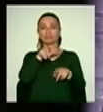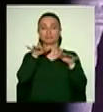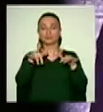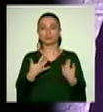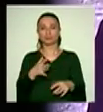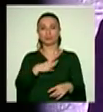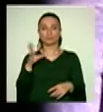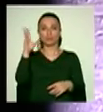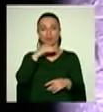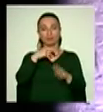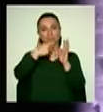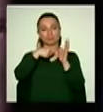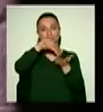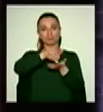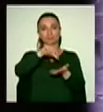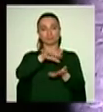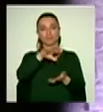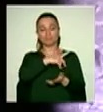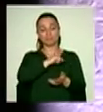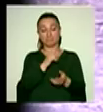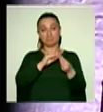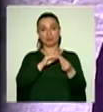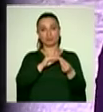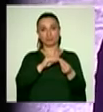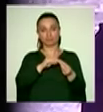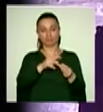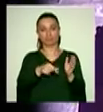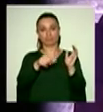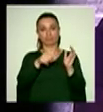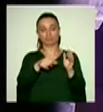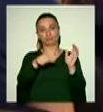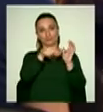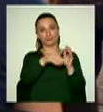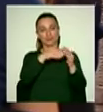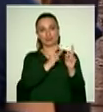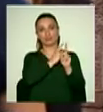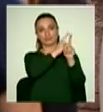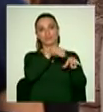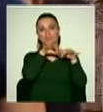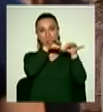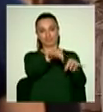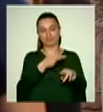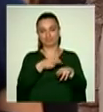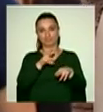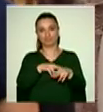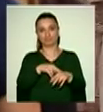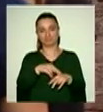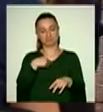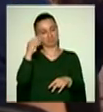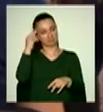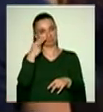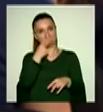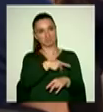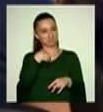გადაღებაზე ყოფილა და ჩვენს მეგობარს, კოლეგას გადაღებიდან სახლში მიყავდა. რატომღაც მომეჩვენა, რომ მეთევზე იყო,